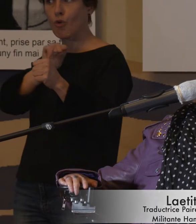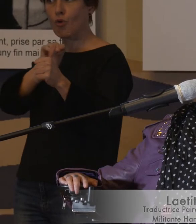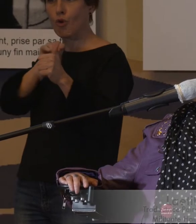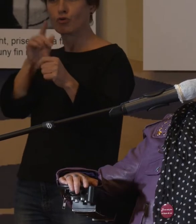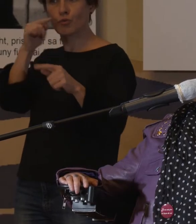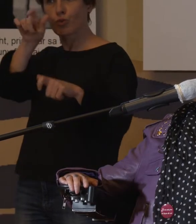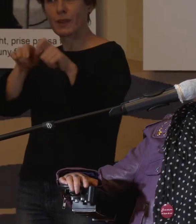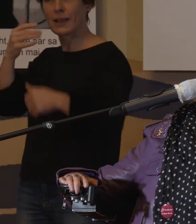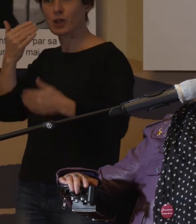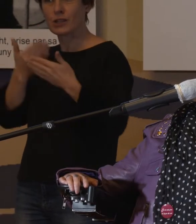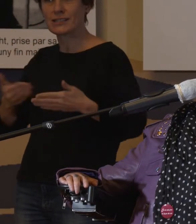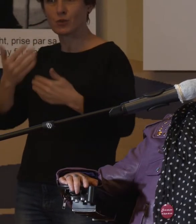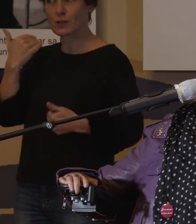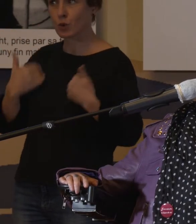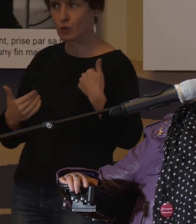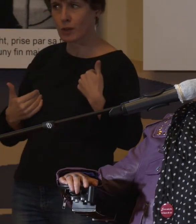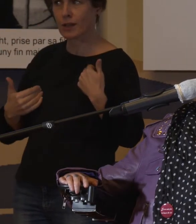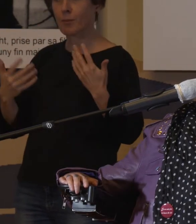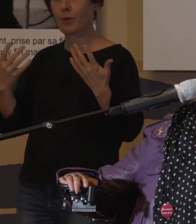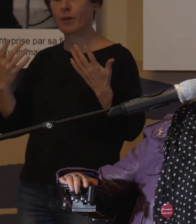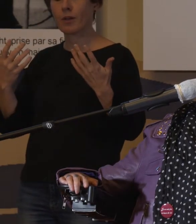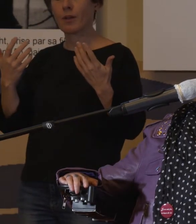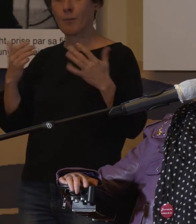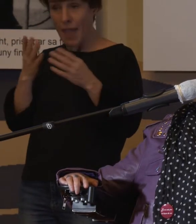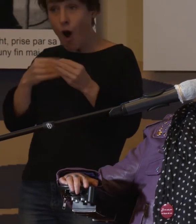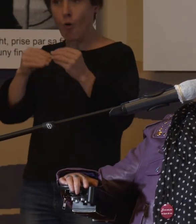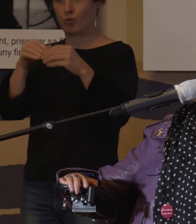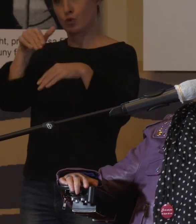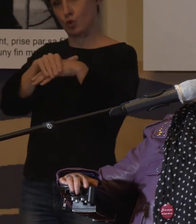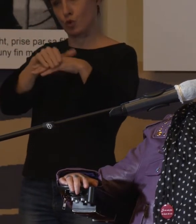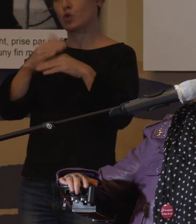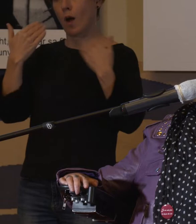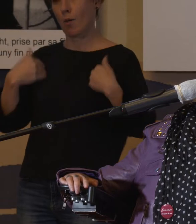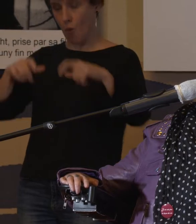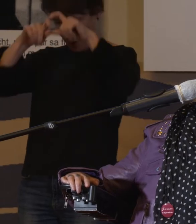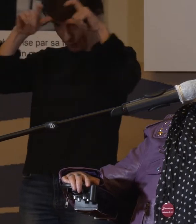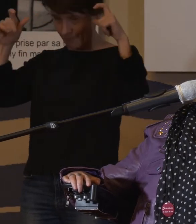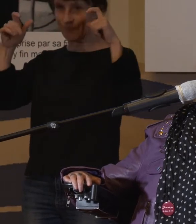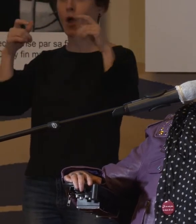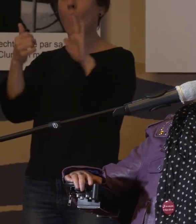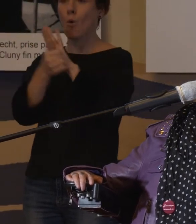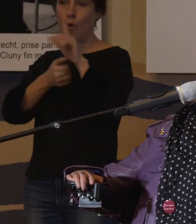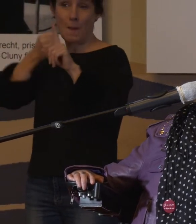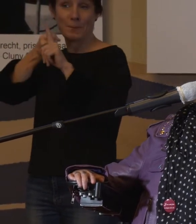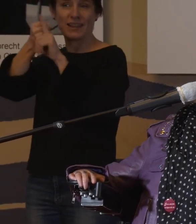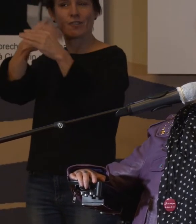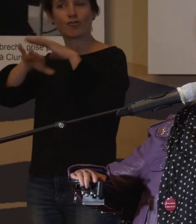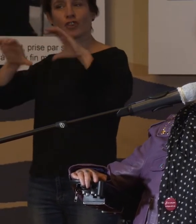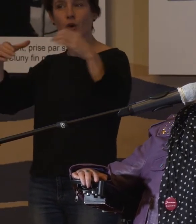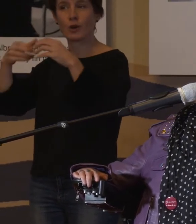de handicap. Mais ce soir, surtout, je suis là en tant que militante au sein du